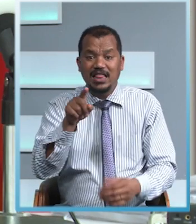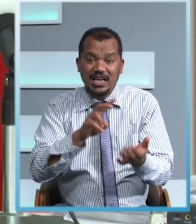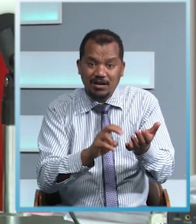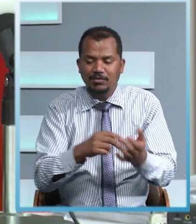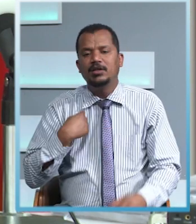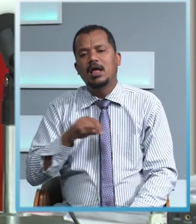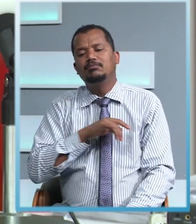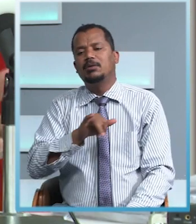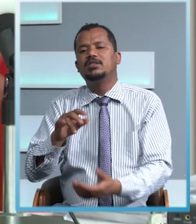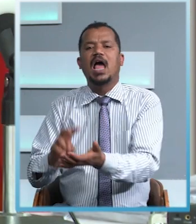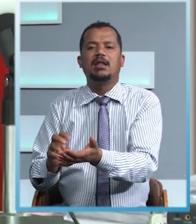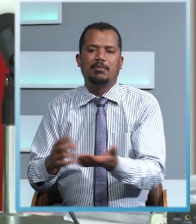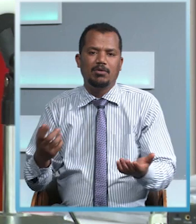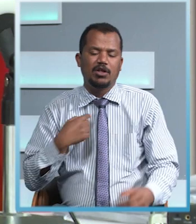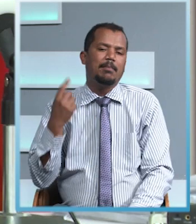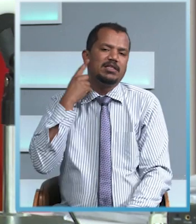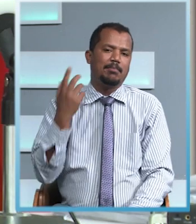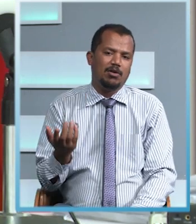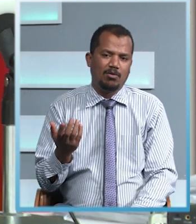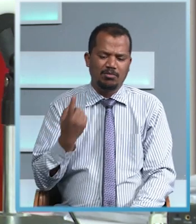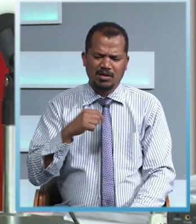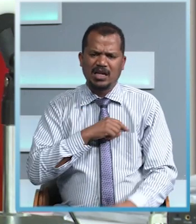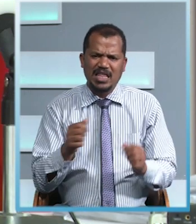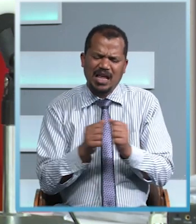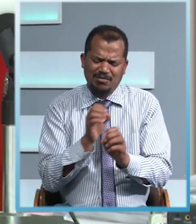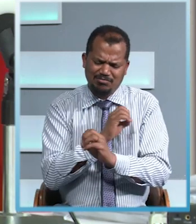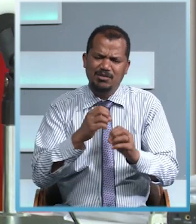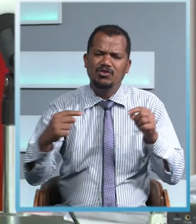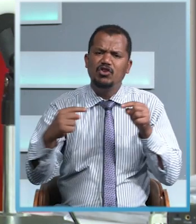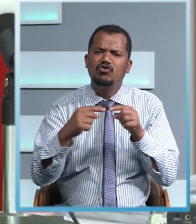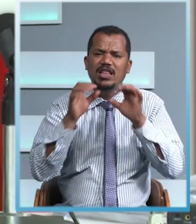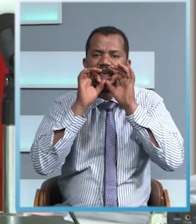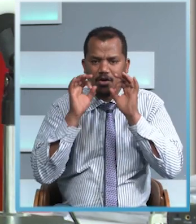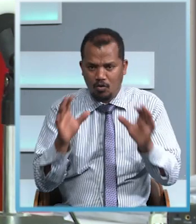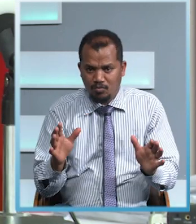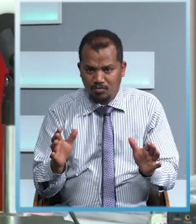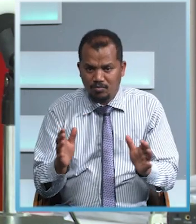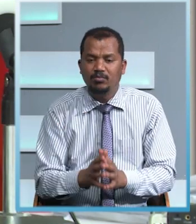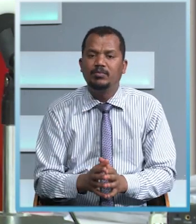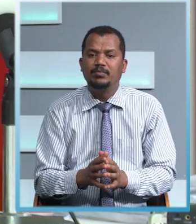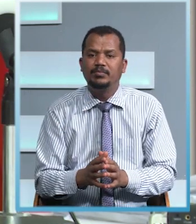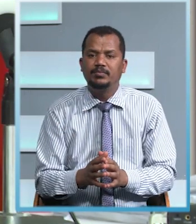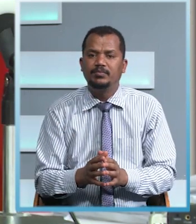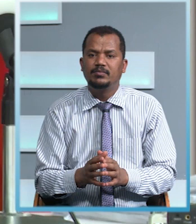እናንተ እንዳነበባችሁት እኛም ያነበብነው እኛም የሰማነው እንጂ ከኛ ጋራ ምንም ግንኙነት የሌለ ነገር ነው።